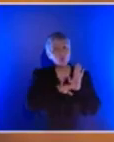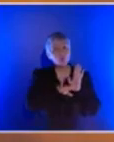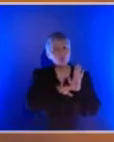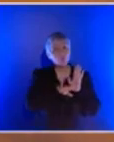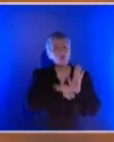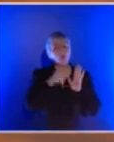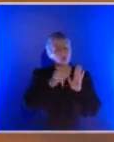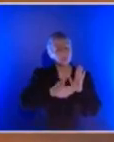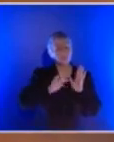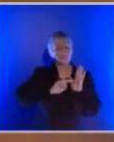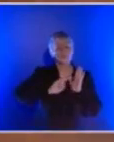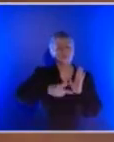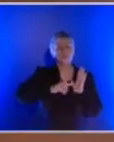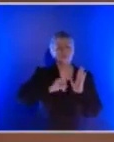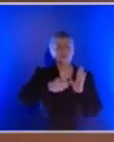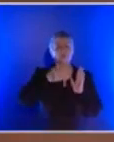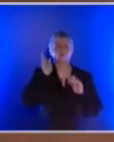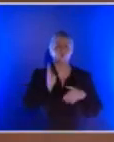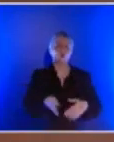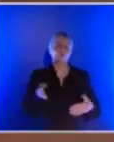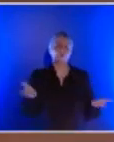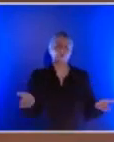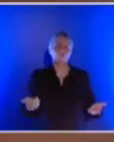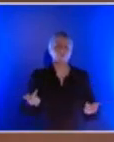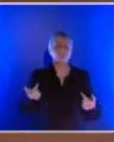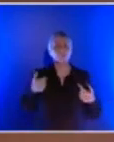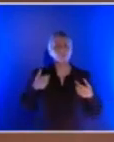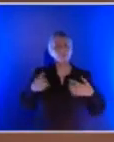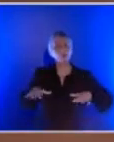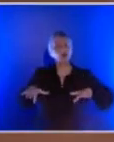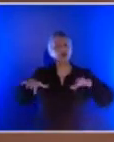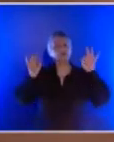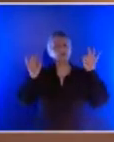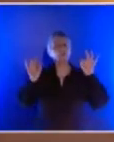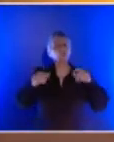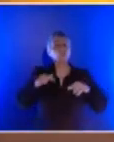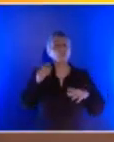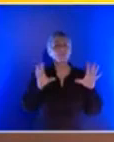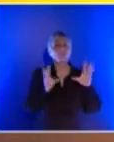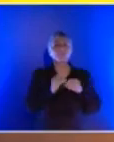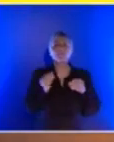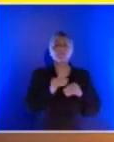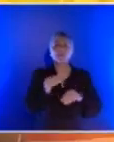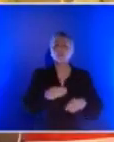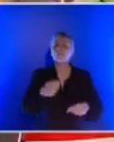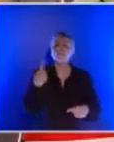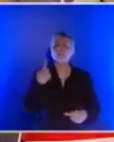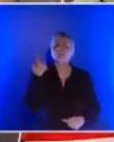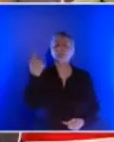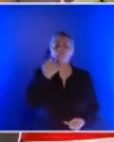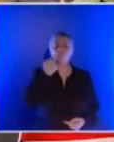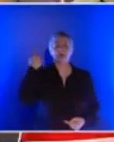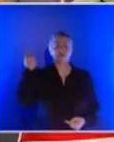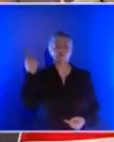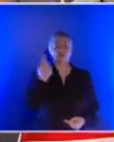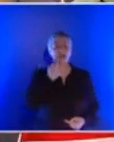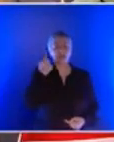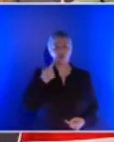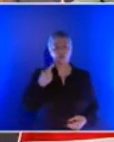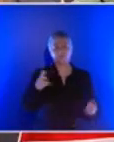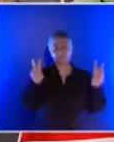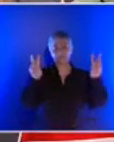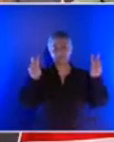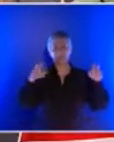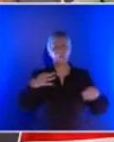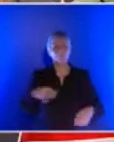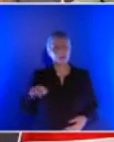Ξεκινάω με την πράσινη μετάβαση και την πράσινη δέσμευση. Η δεξιά τι λέει? να